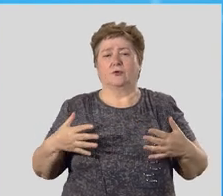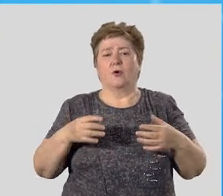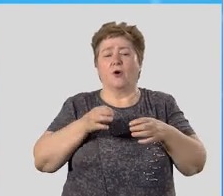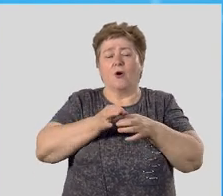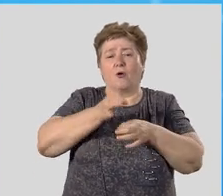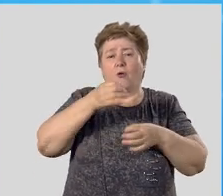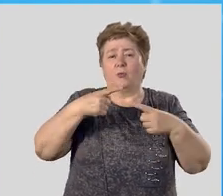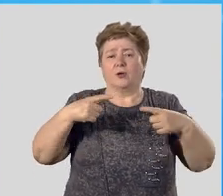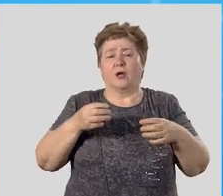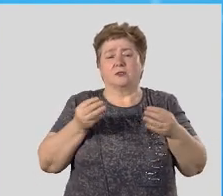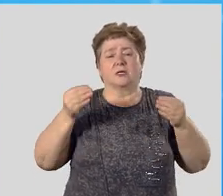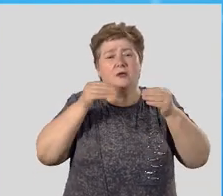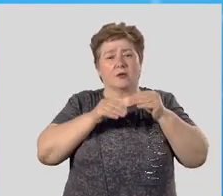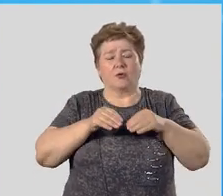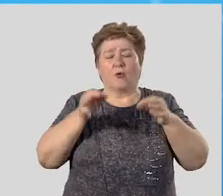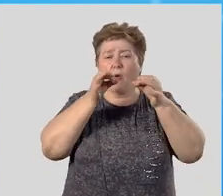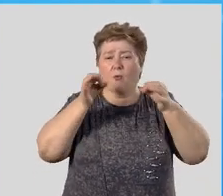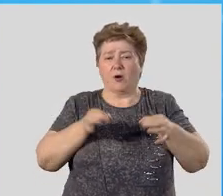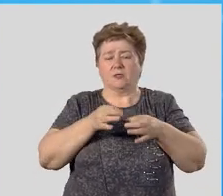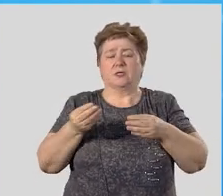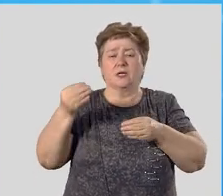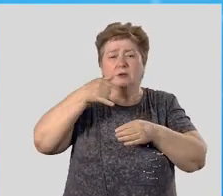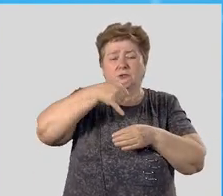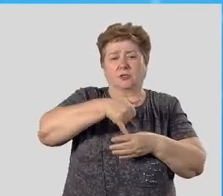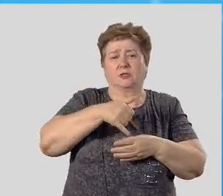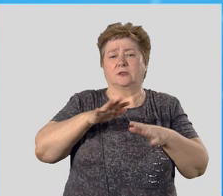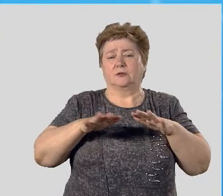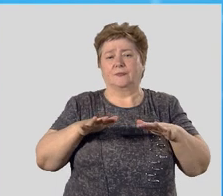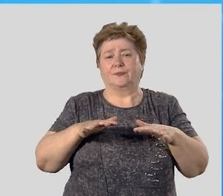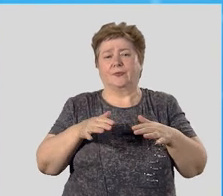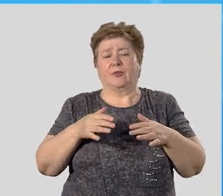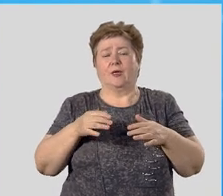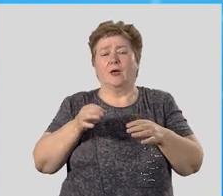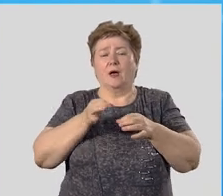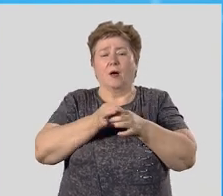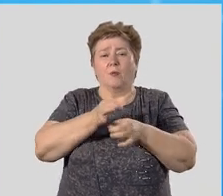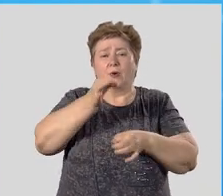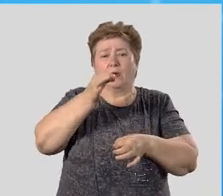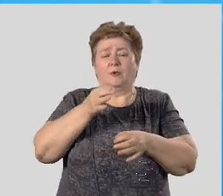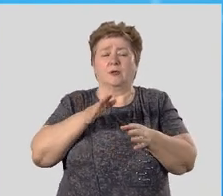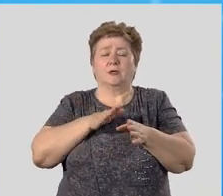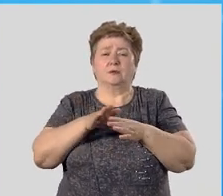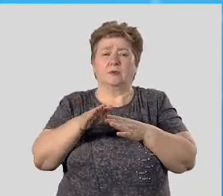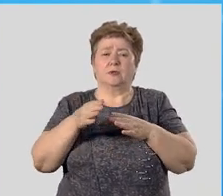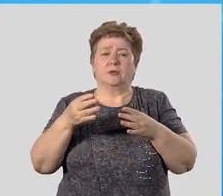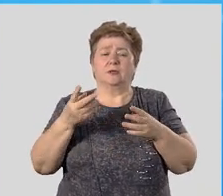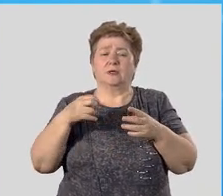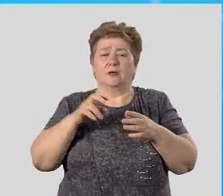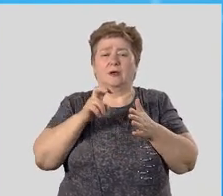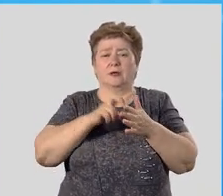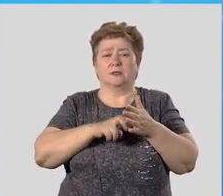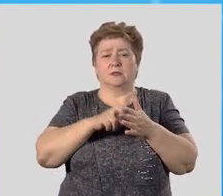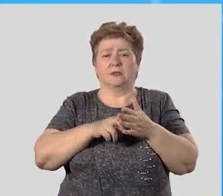Колбы разной емкости наполняют жидкостями. Пробирки используют для